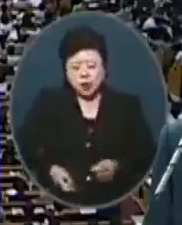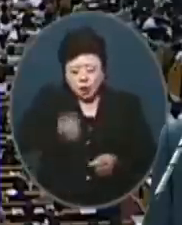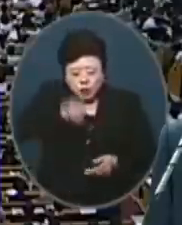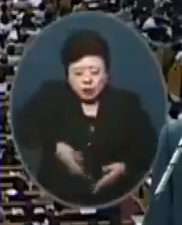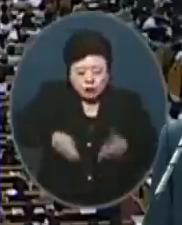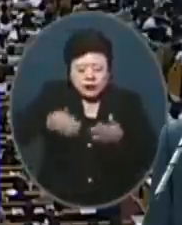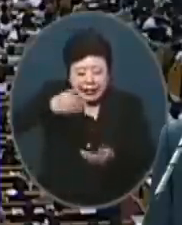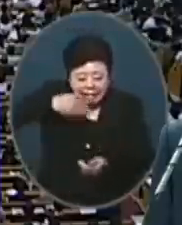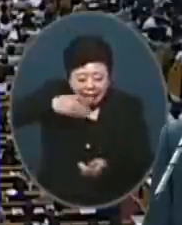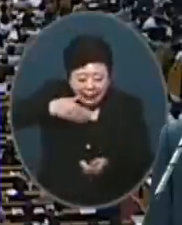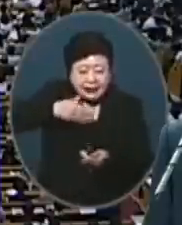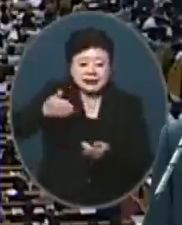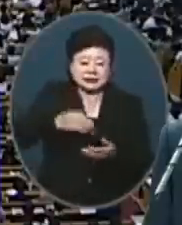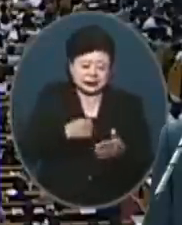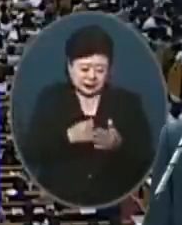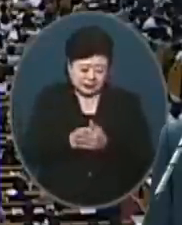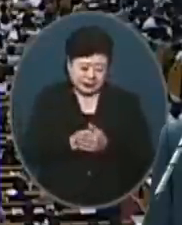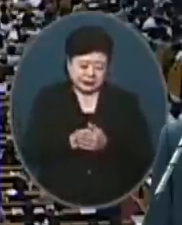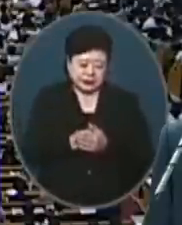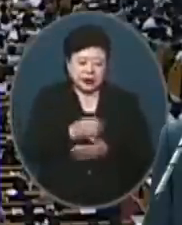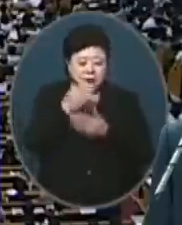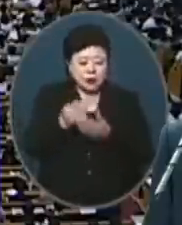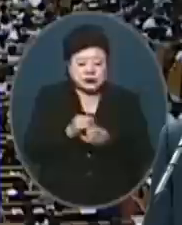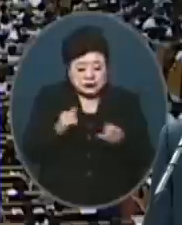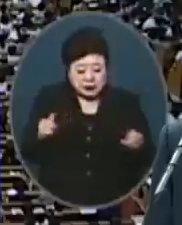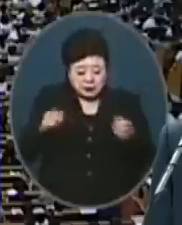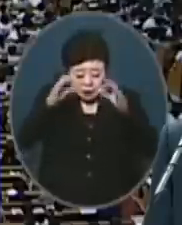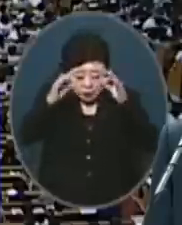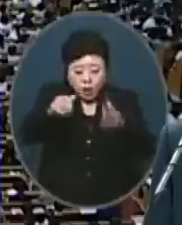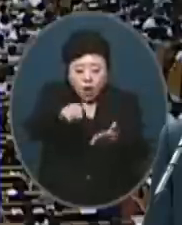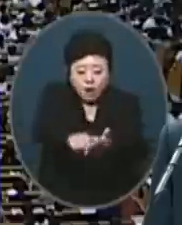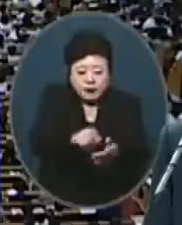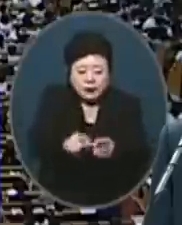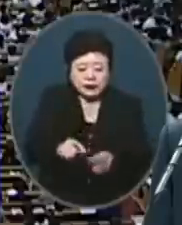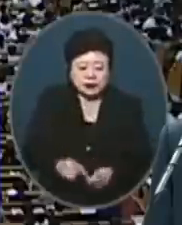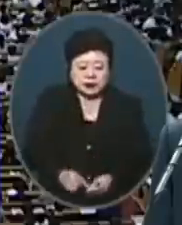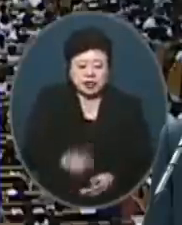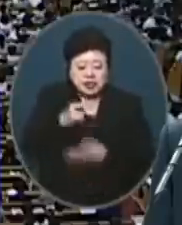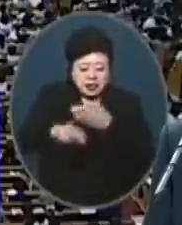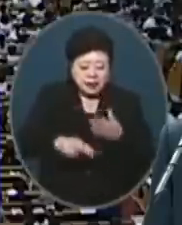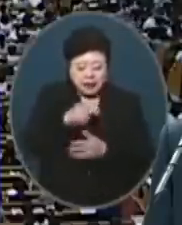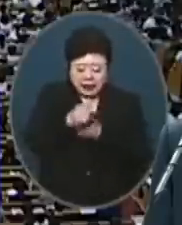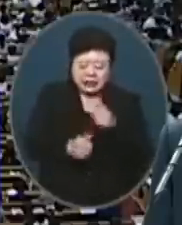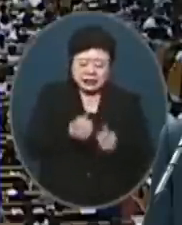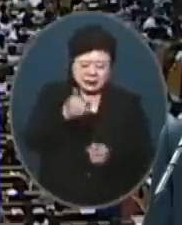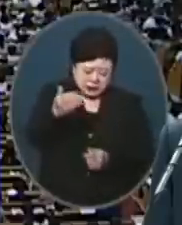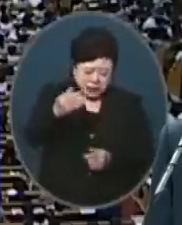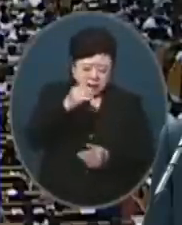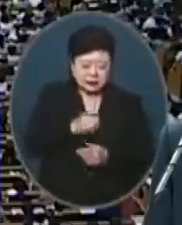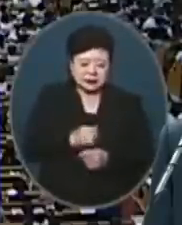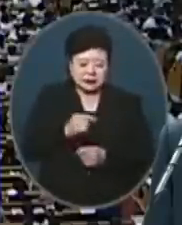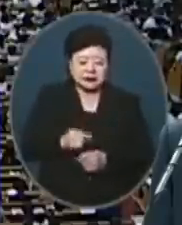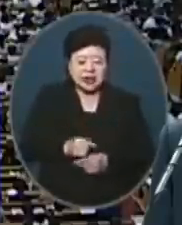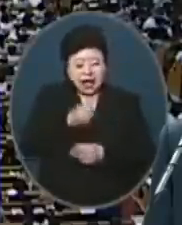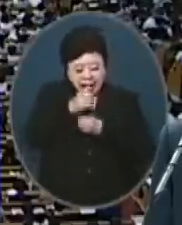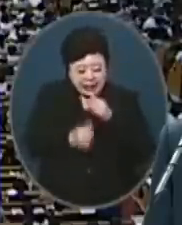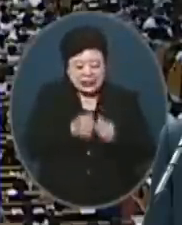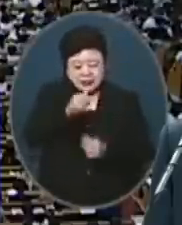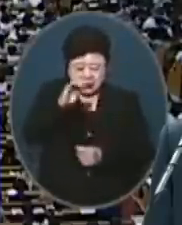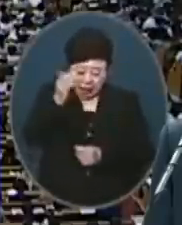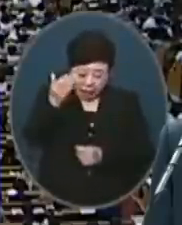또 도랑의 문을 핥은지라 모든 백성이 보고 엎드려 말하되 야훼께는 하나님이시다 야훼께는 하나님이시로다